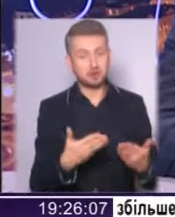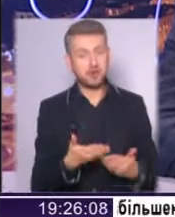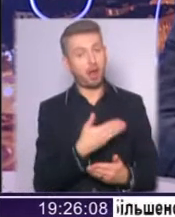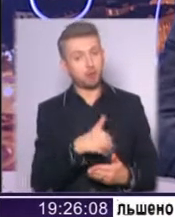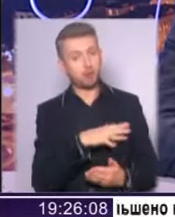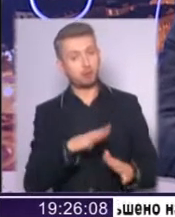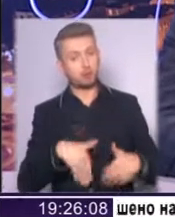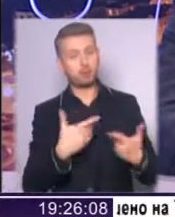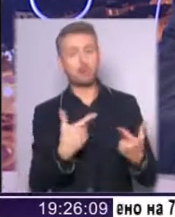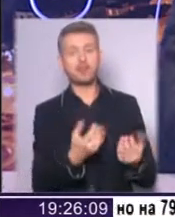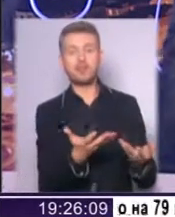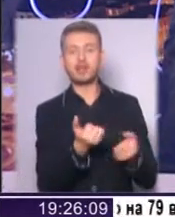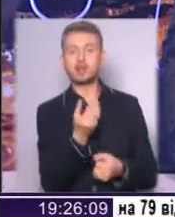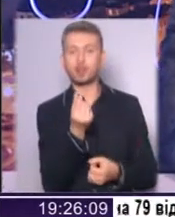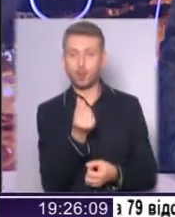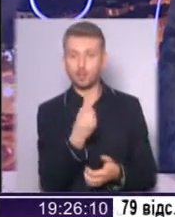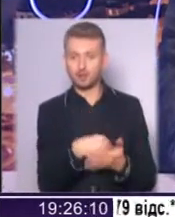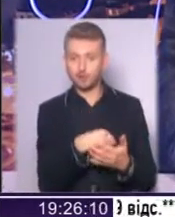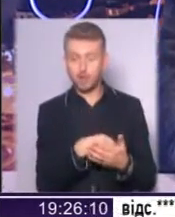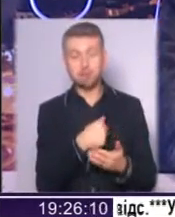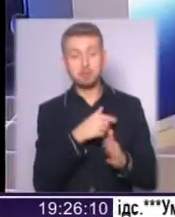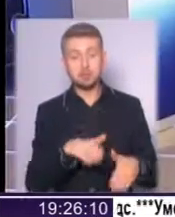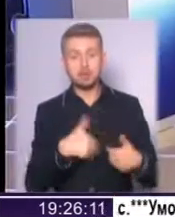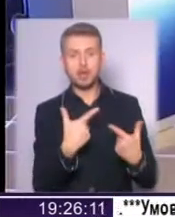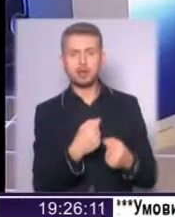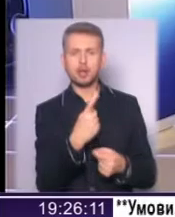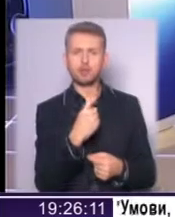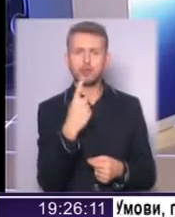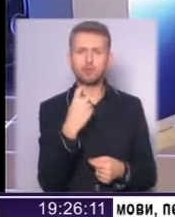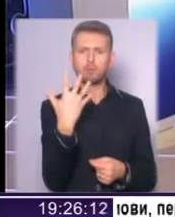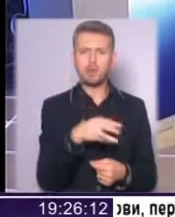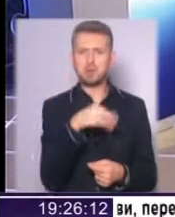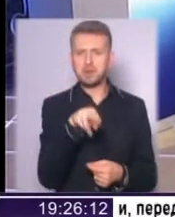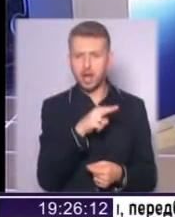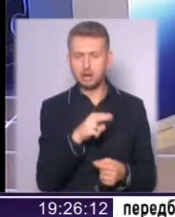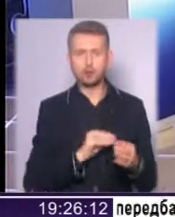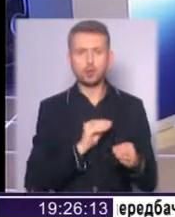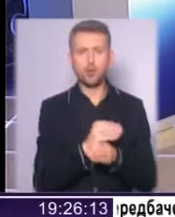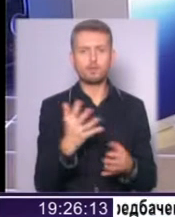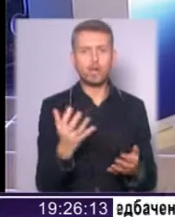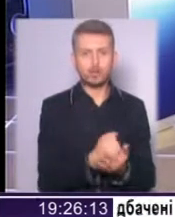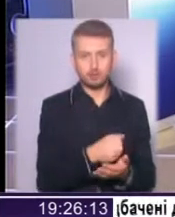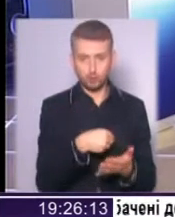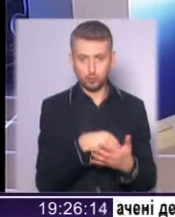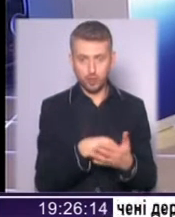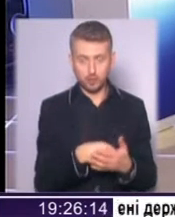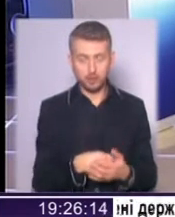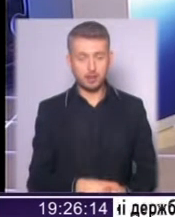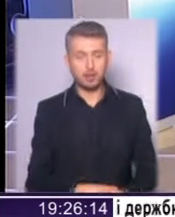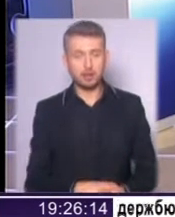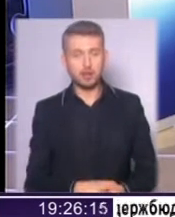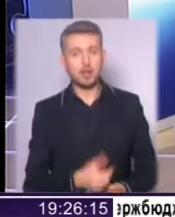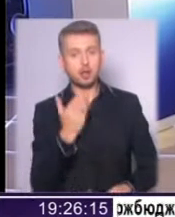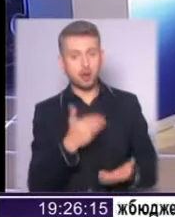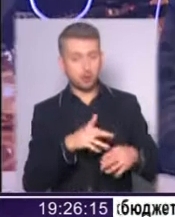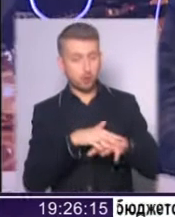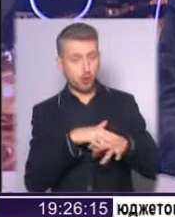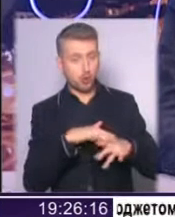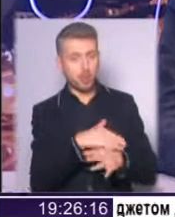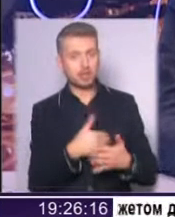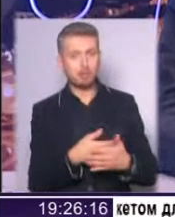зміни до податкового кодексу. І в тих змінах вони в черговий раз знову проігнорували «Свободу»,